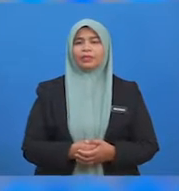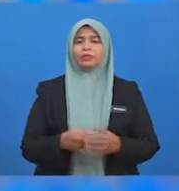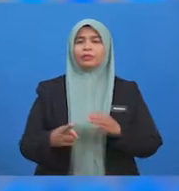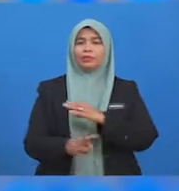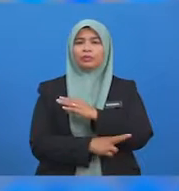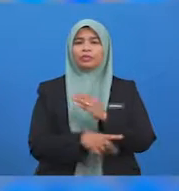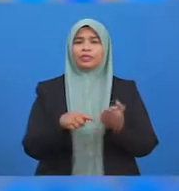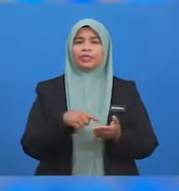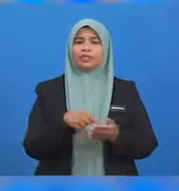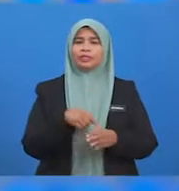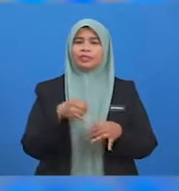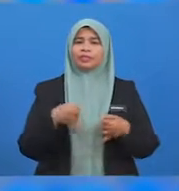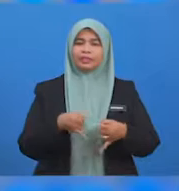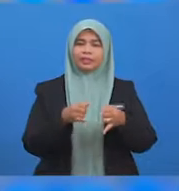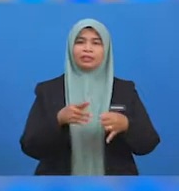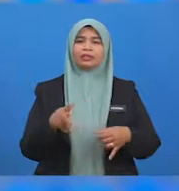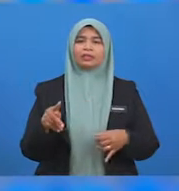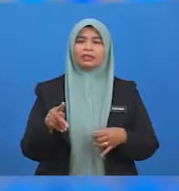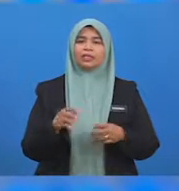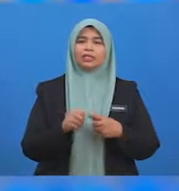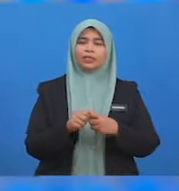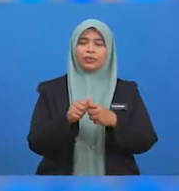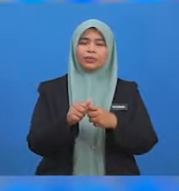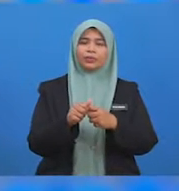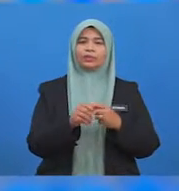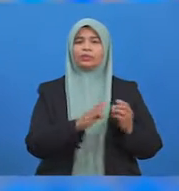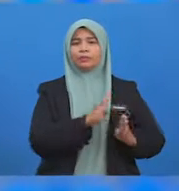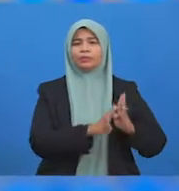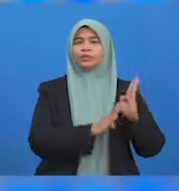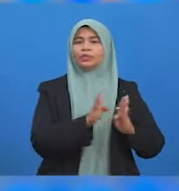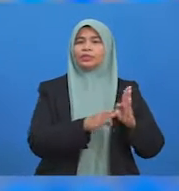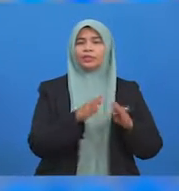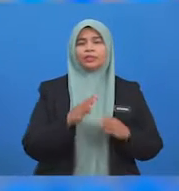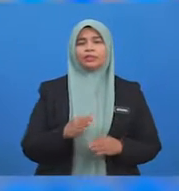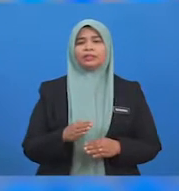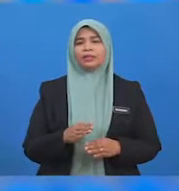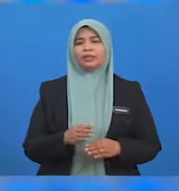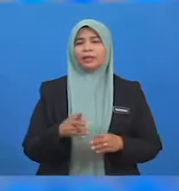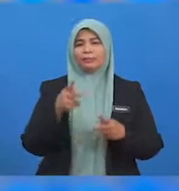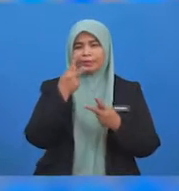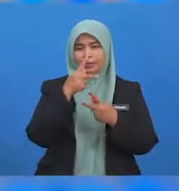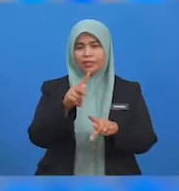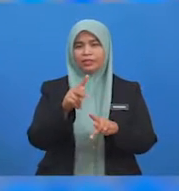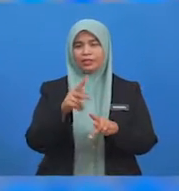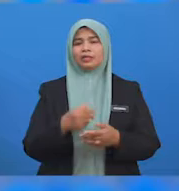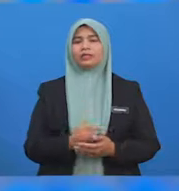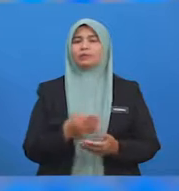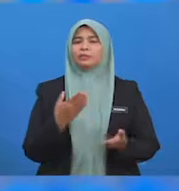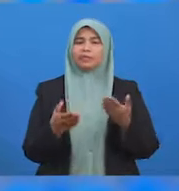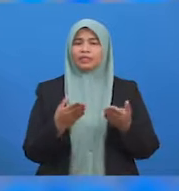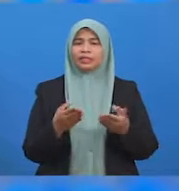pemerintah, sama ada dalam bentuk sebatan, tahanan, iaitu tegahan